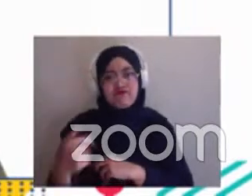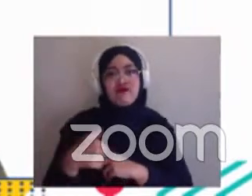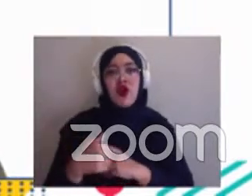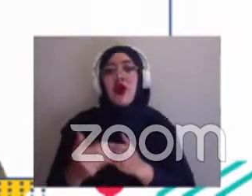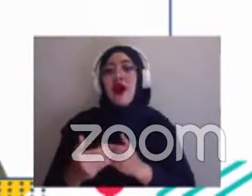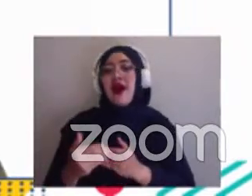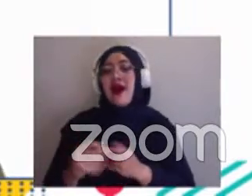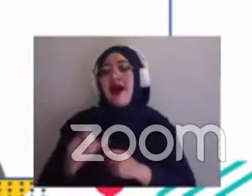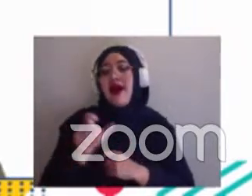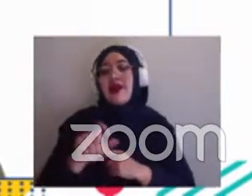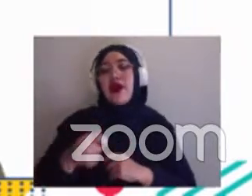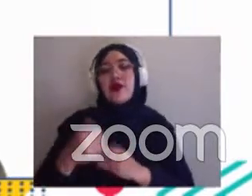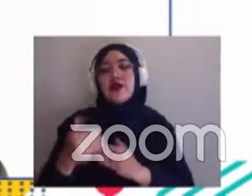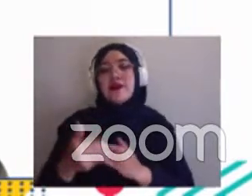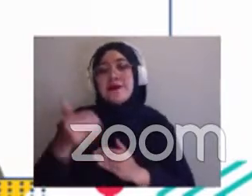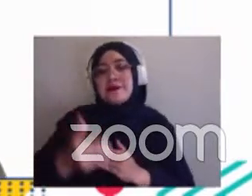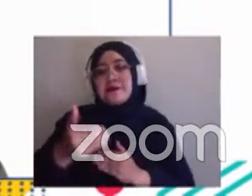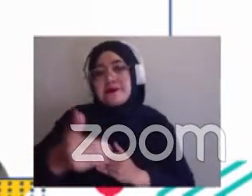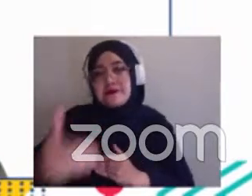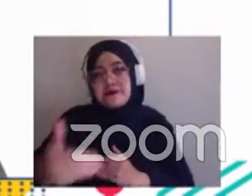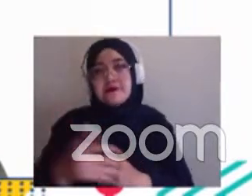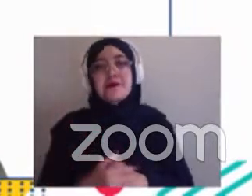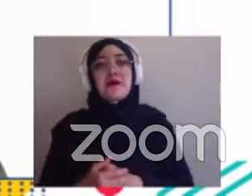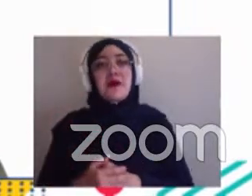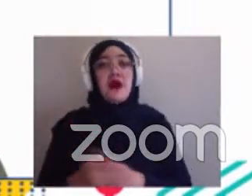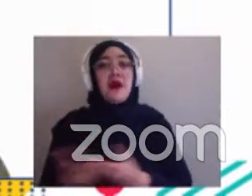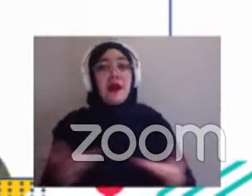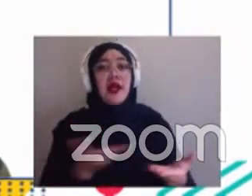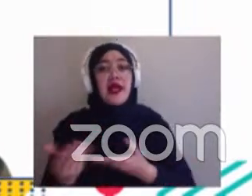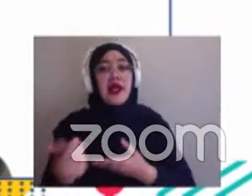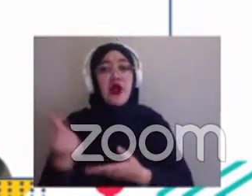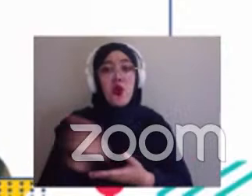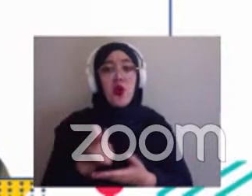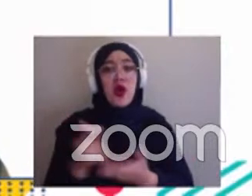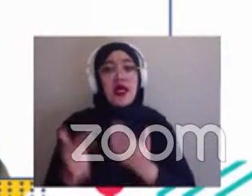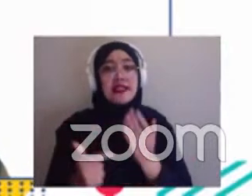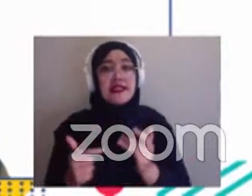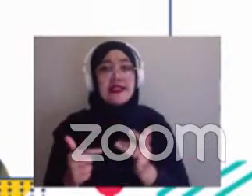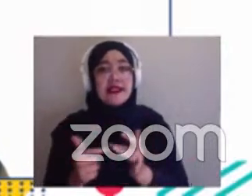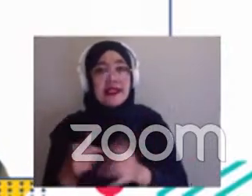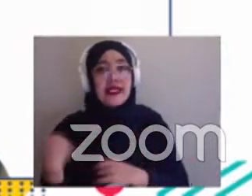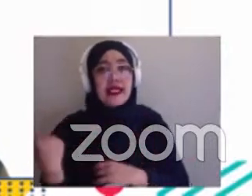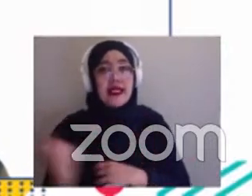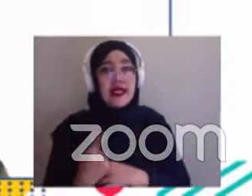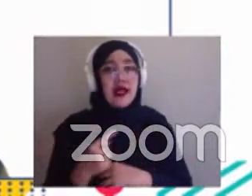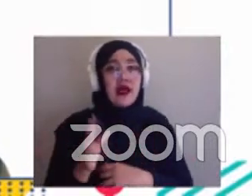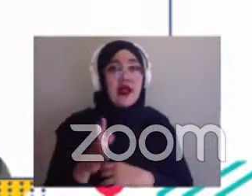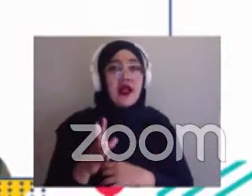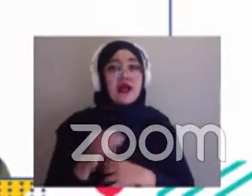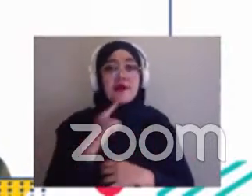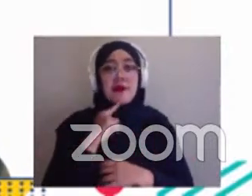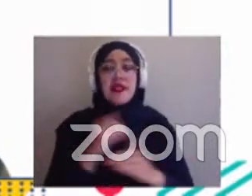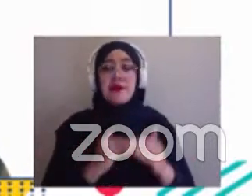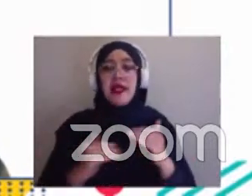penyedia platform layanan keuangan digital, kami juga telah melakukan enforcement